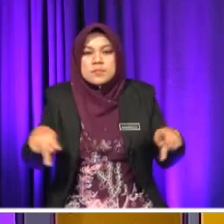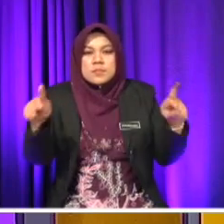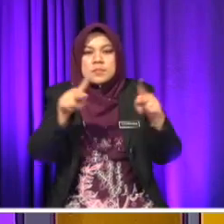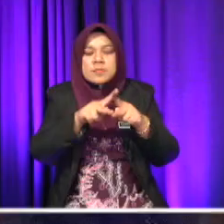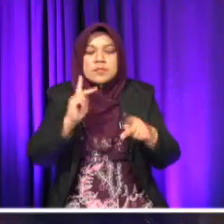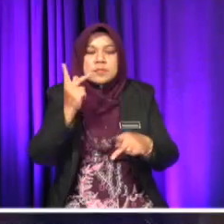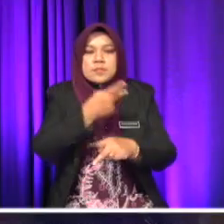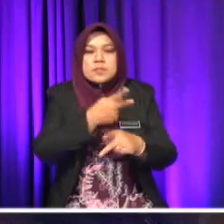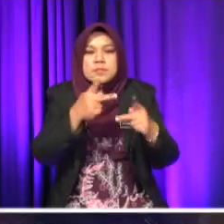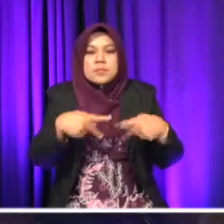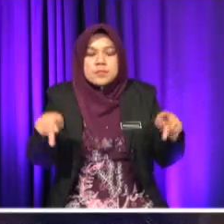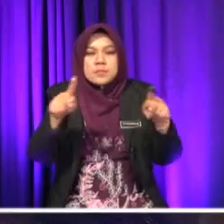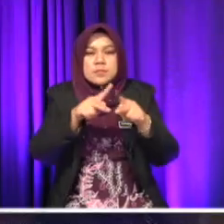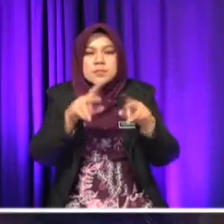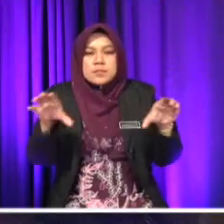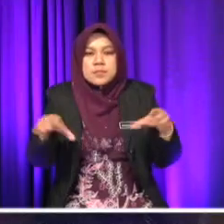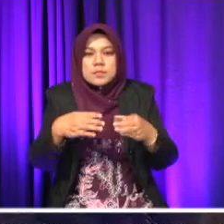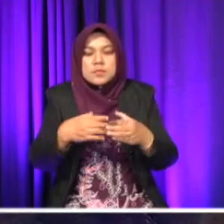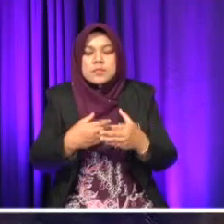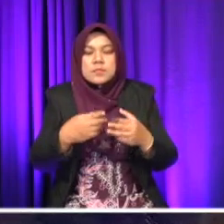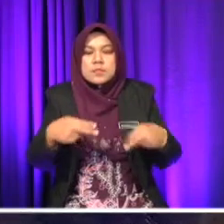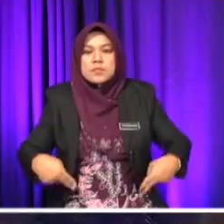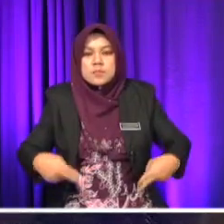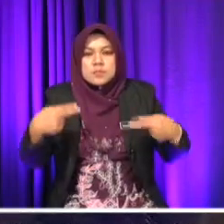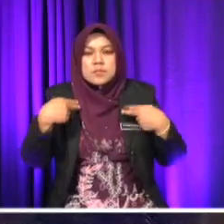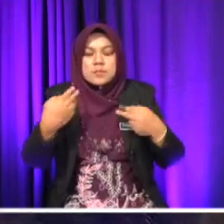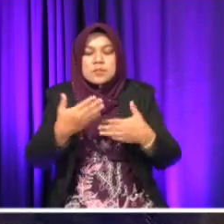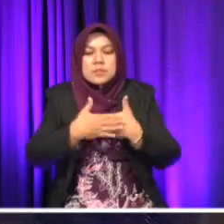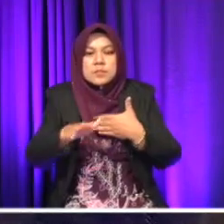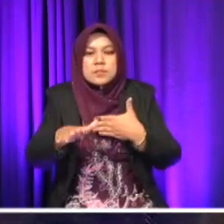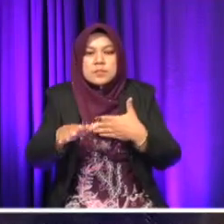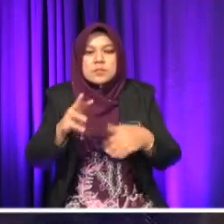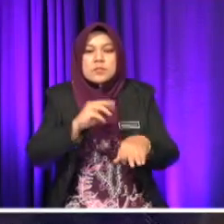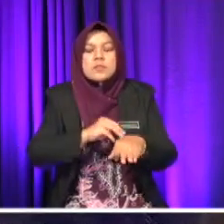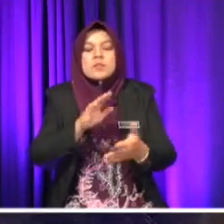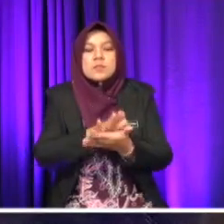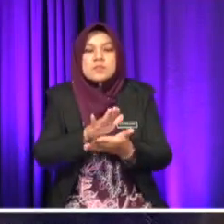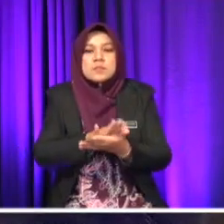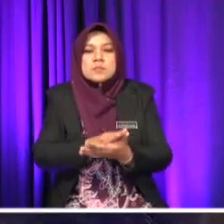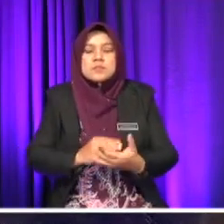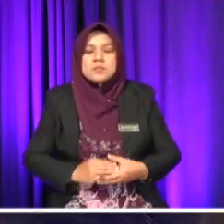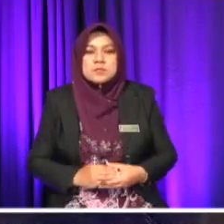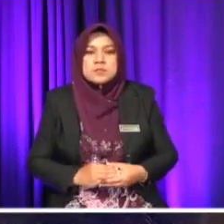perlu melaksanakan kehidupan selepas waktu ke sekolah itu kita jemput macam-macam daging